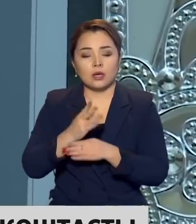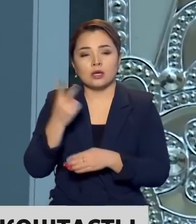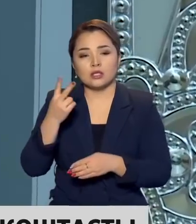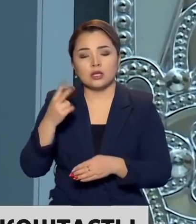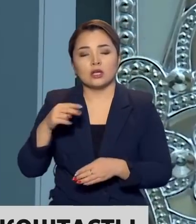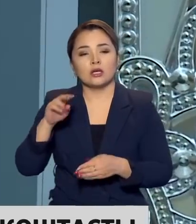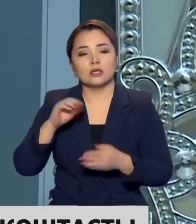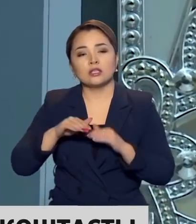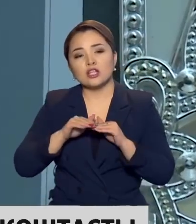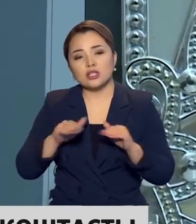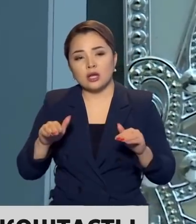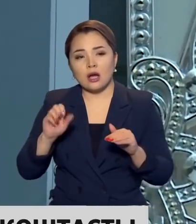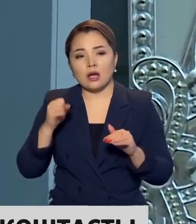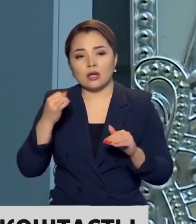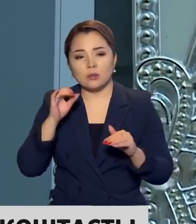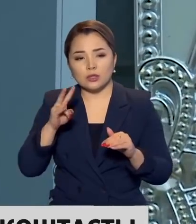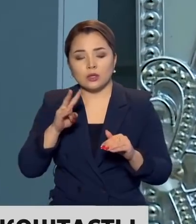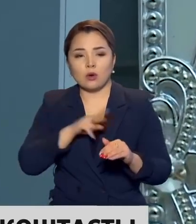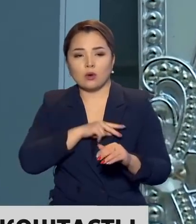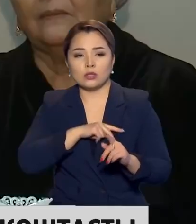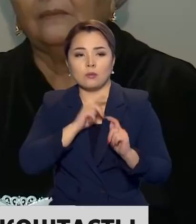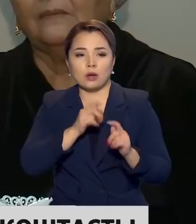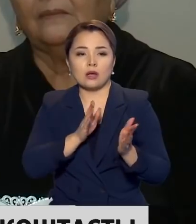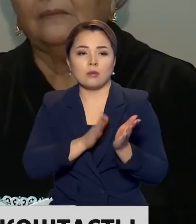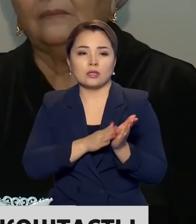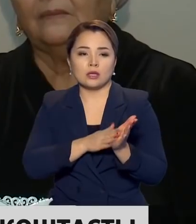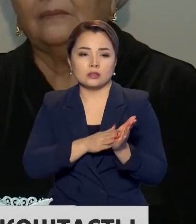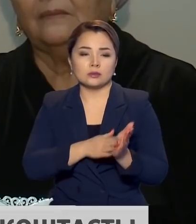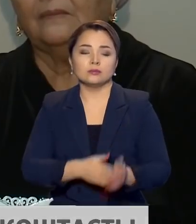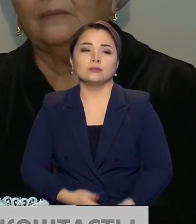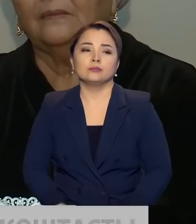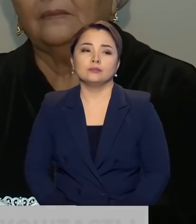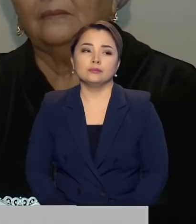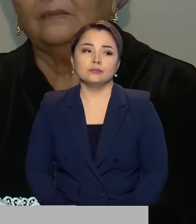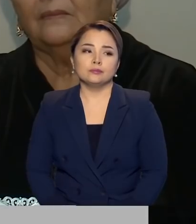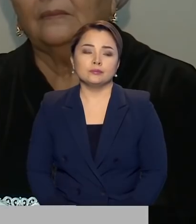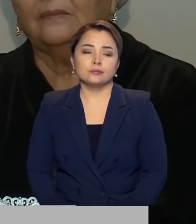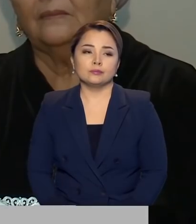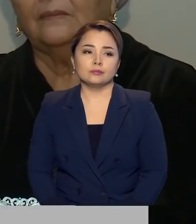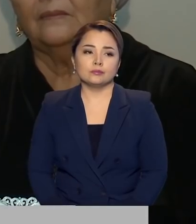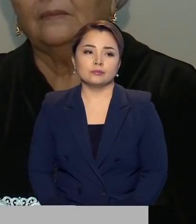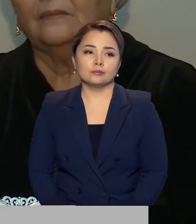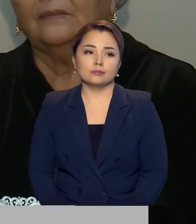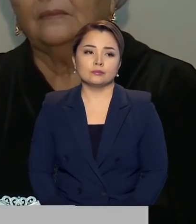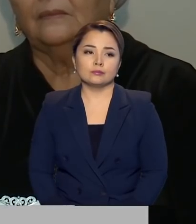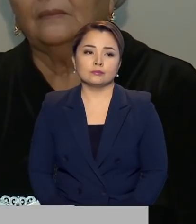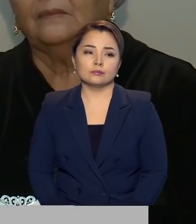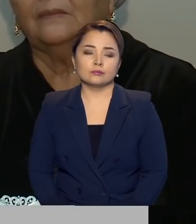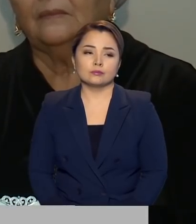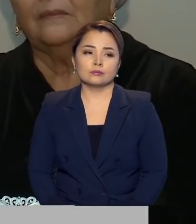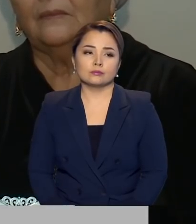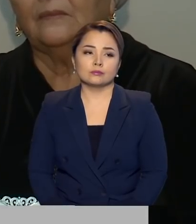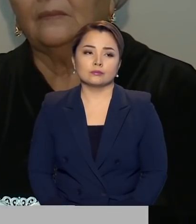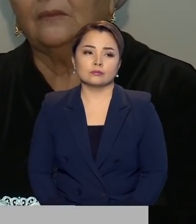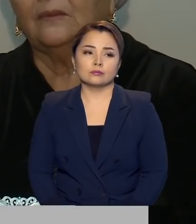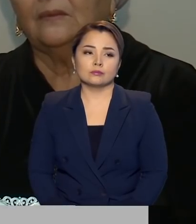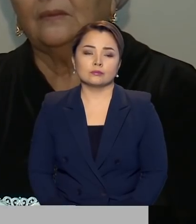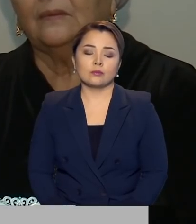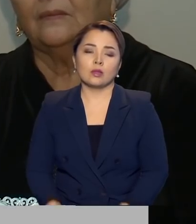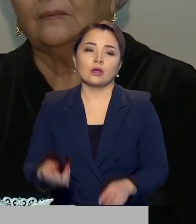2-ші дәрежелі айбын орденімен марапатталды. Жүрген жердің бәрінде тұр, жақсы құрметке ие болып жүрді.